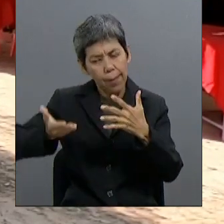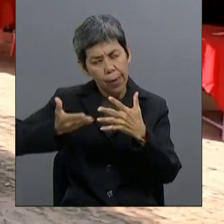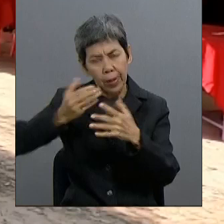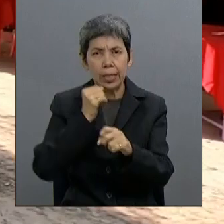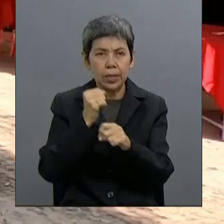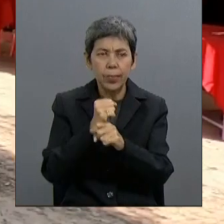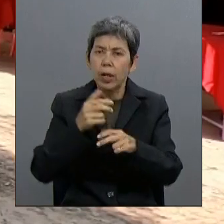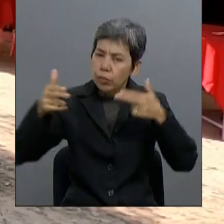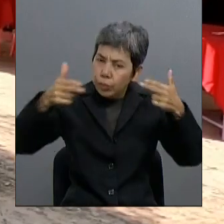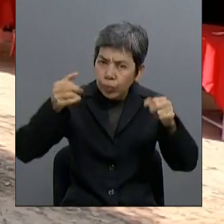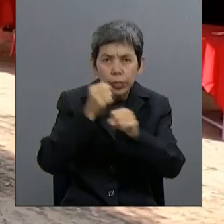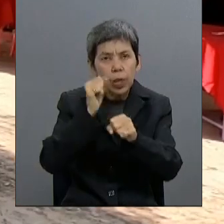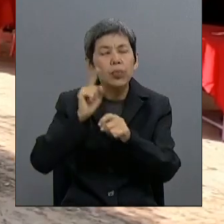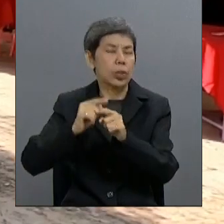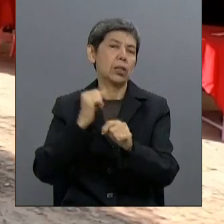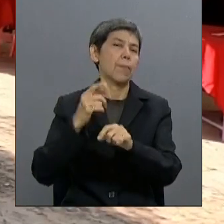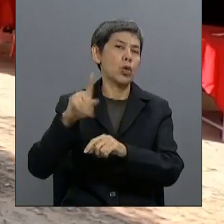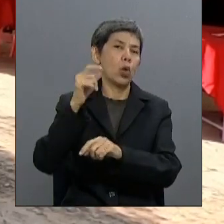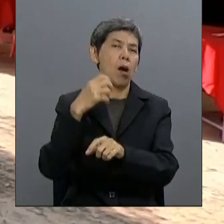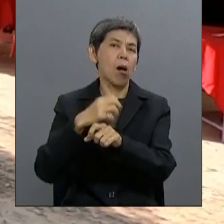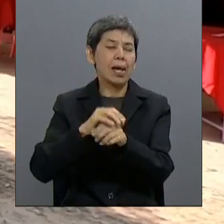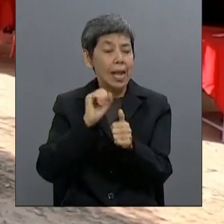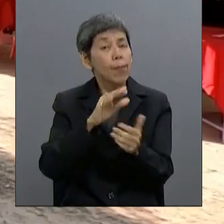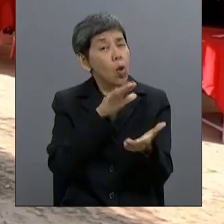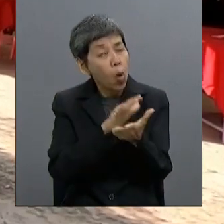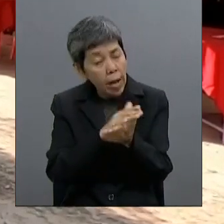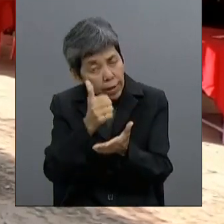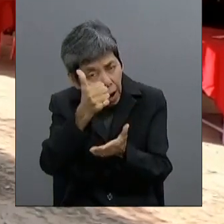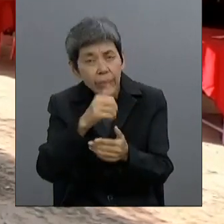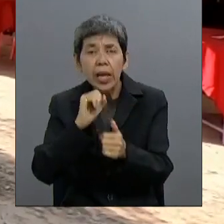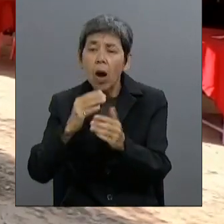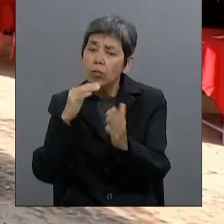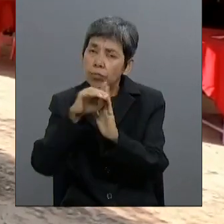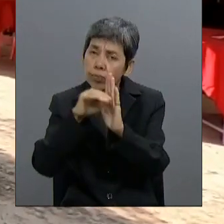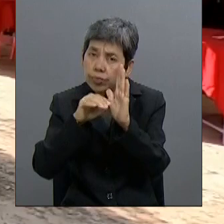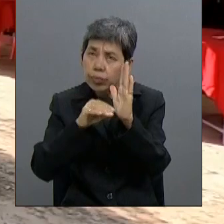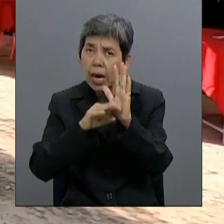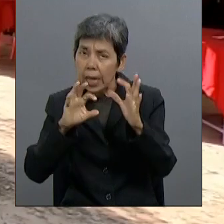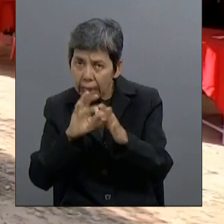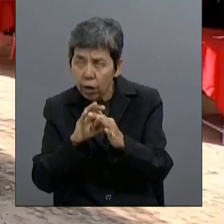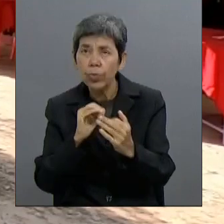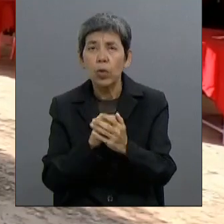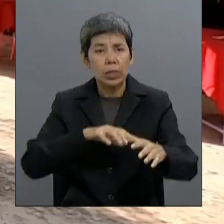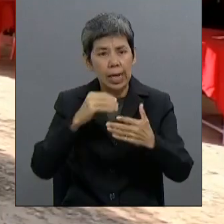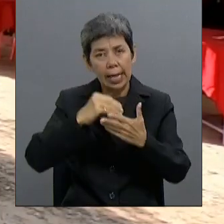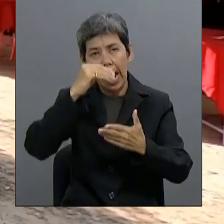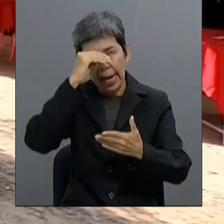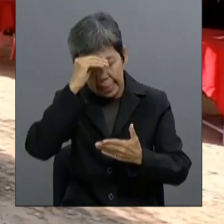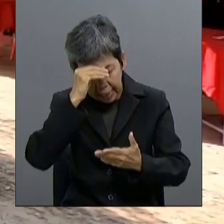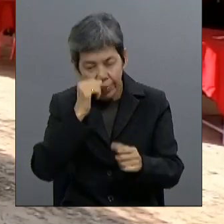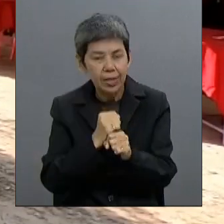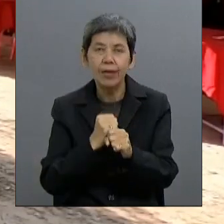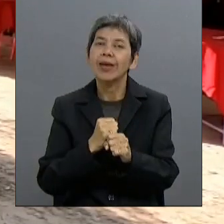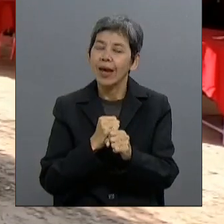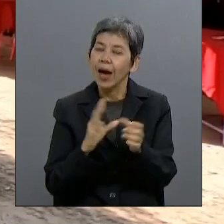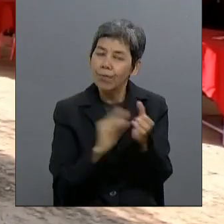วนี้ให้มันเป็นสื่อสร้างสรรค์ในการแนะนำโรงเรียนหรือว่าแนะนำข้อมูลเกี่ยวกับในเรื่องของการจัดการเรียนการสอนให้มันมากขึ้น